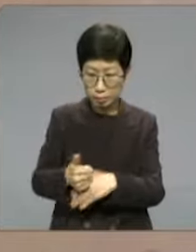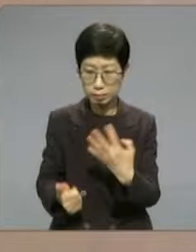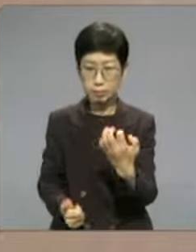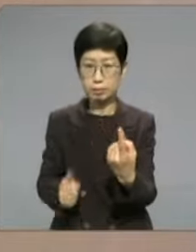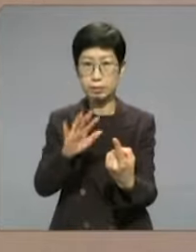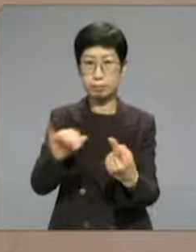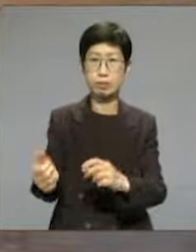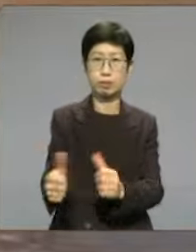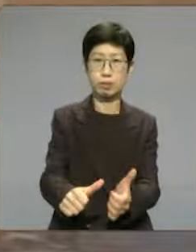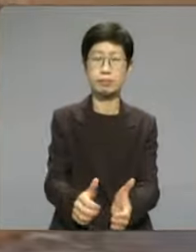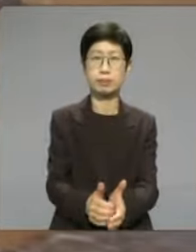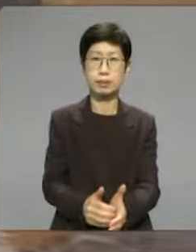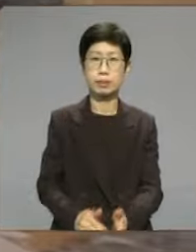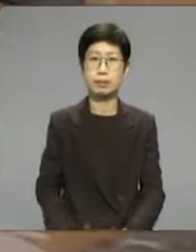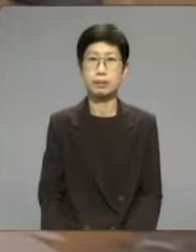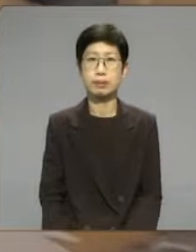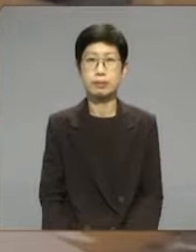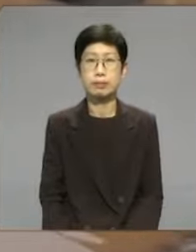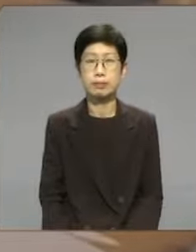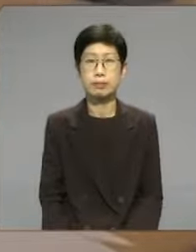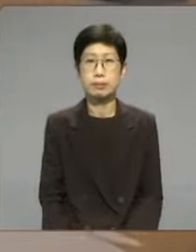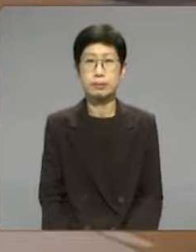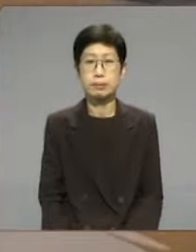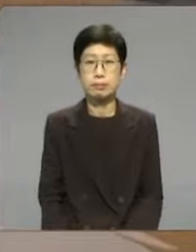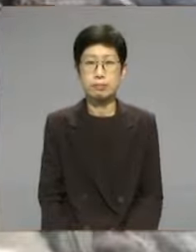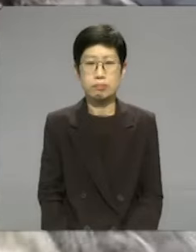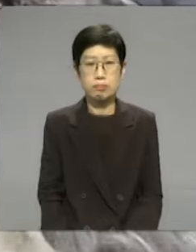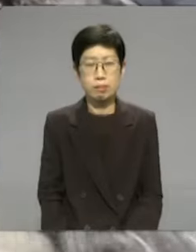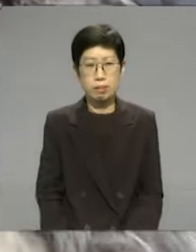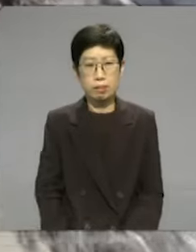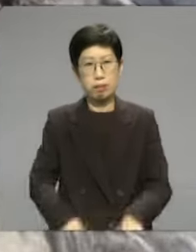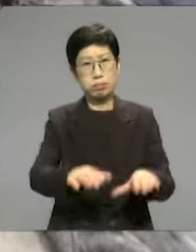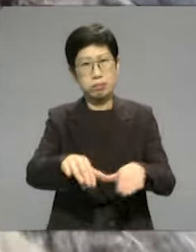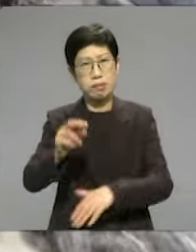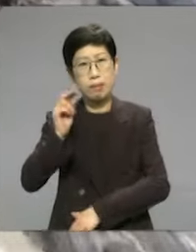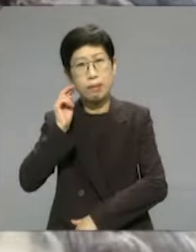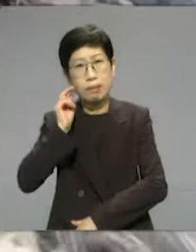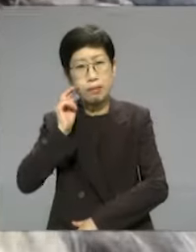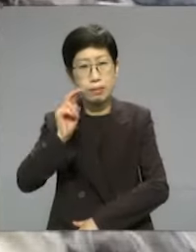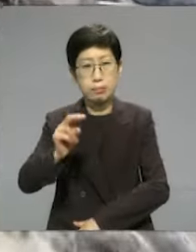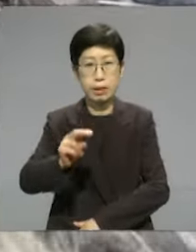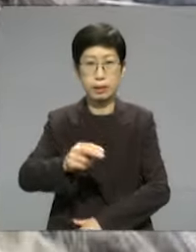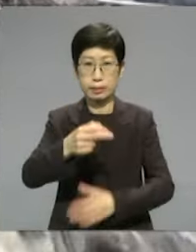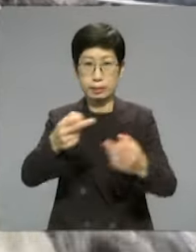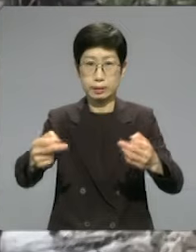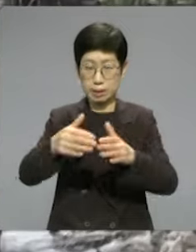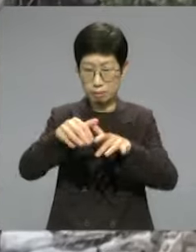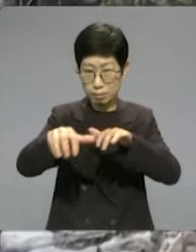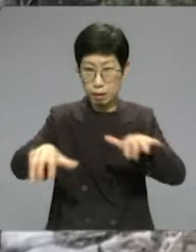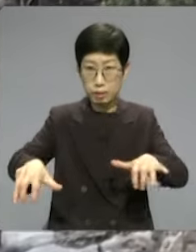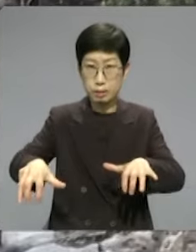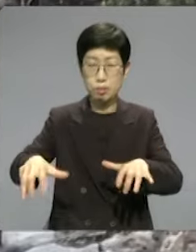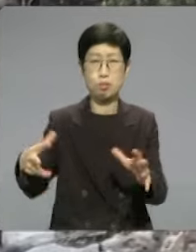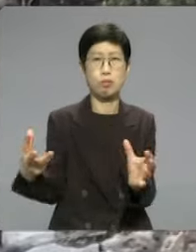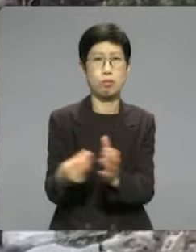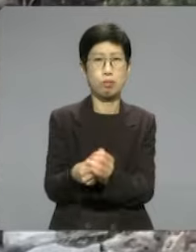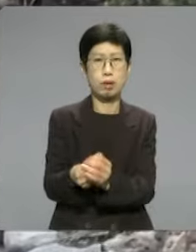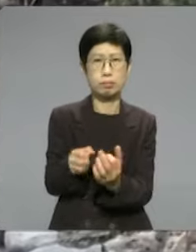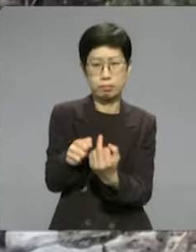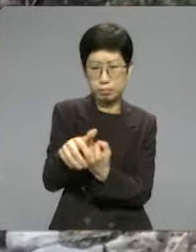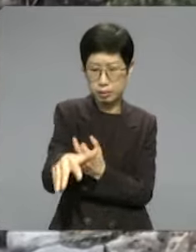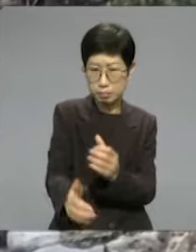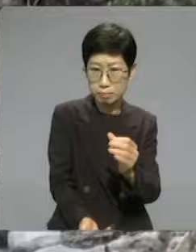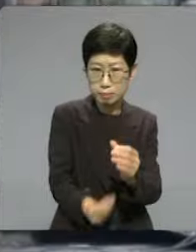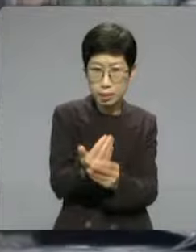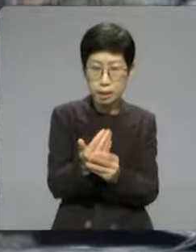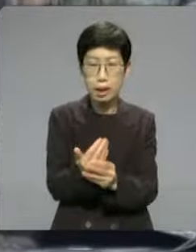등 인명피해가 잇따랐습니다. 거센 물살이 둑을 뚫고 산비탈 마을을 휩쓸었고 100채 이상의 가옥과